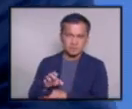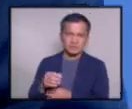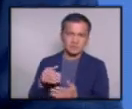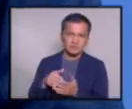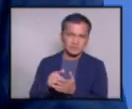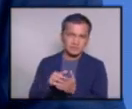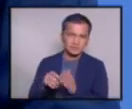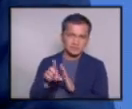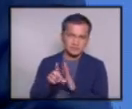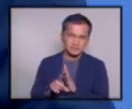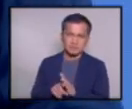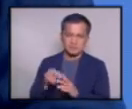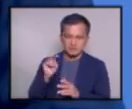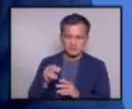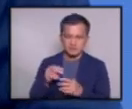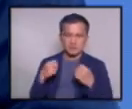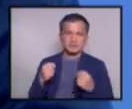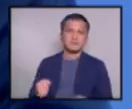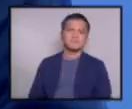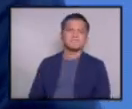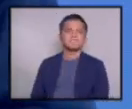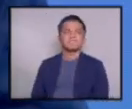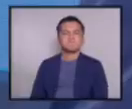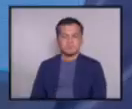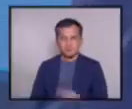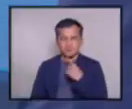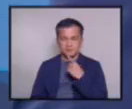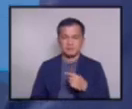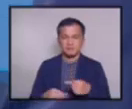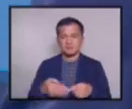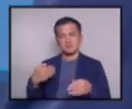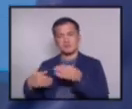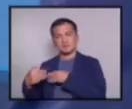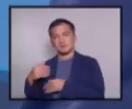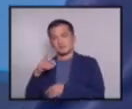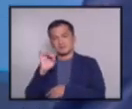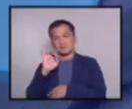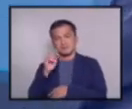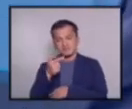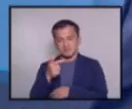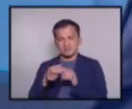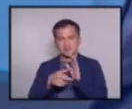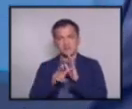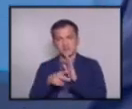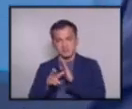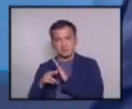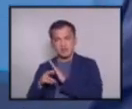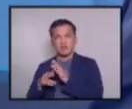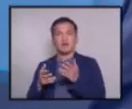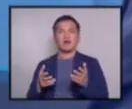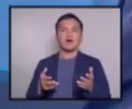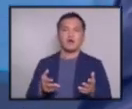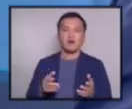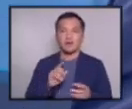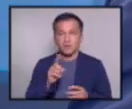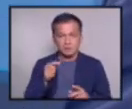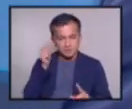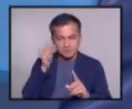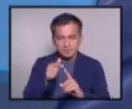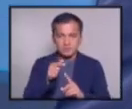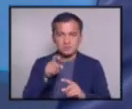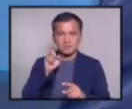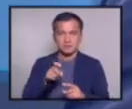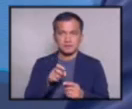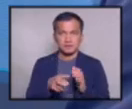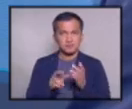batas. Kaya kailangan natin patibayin. Which I guess brings me back to the DILG and the review, no? Ano yung particular na